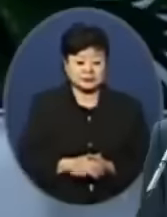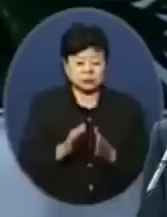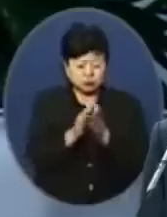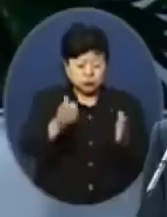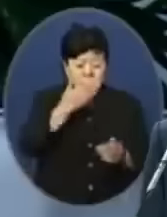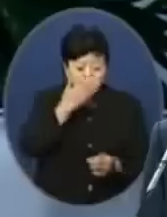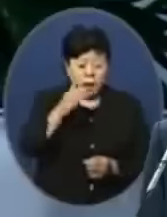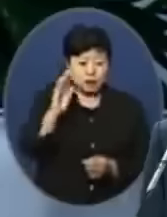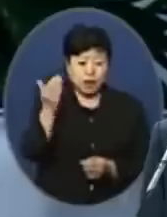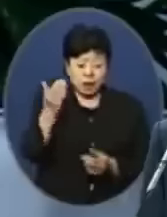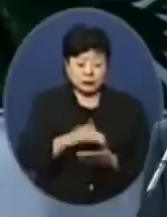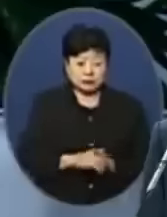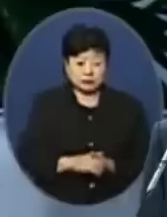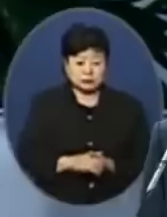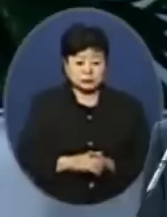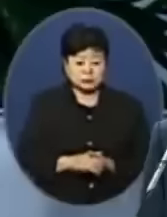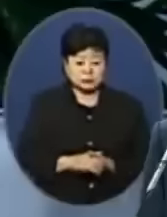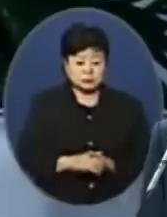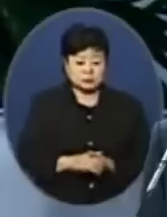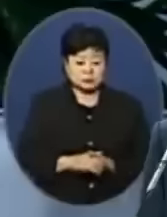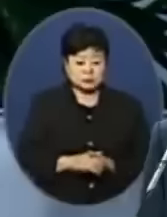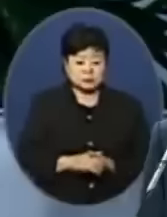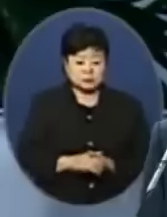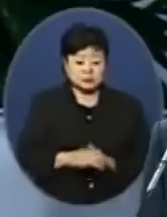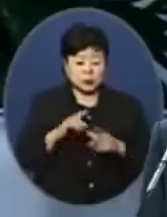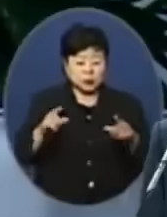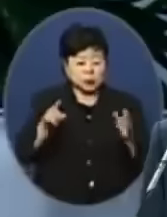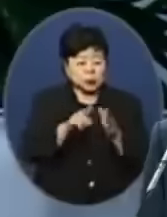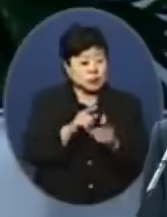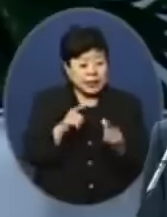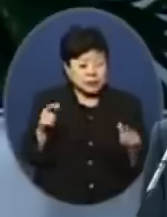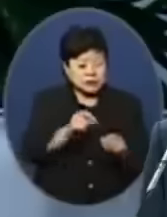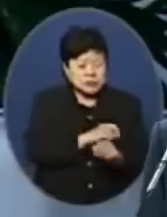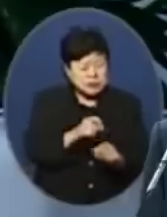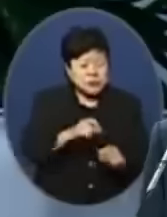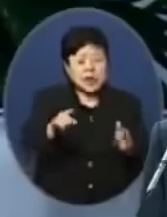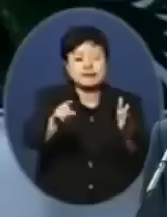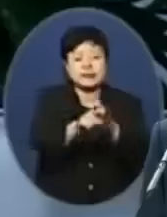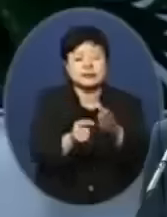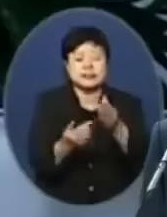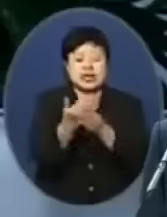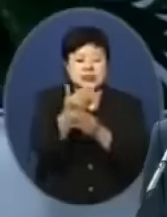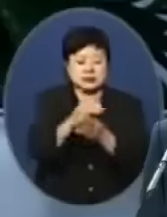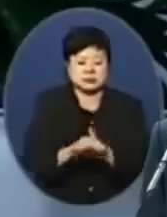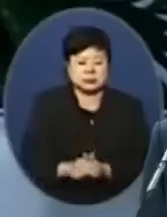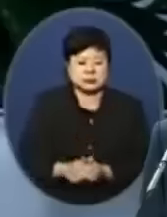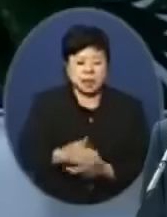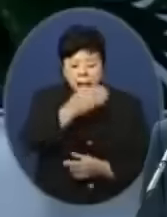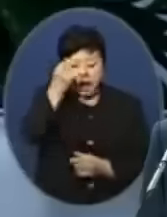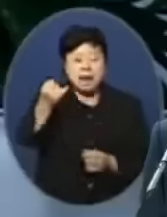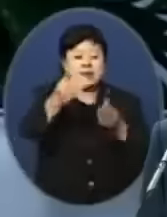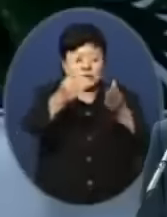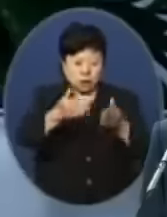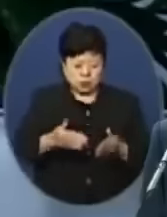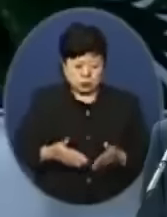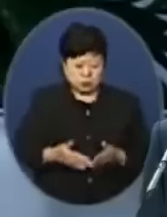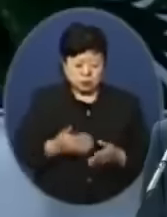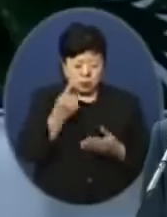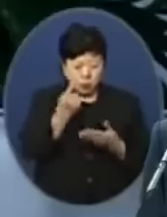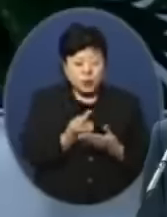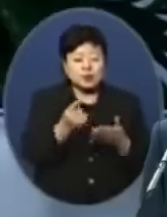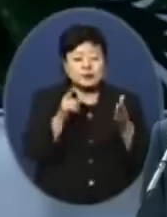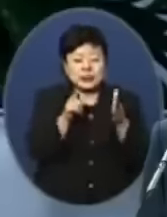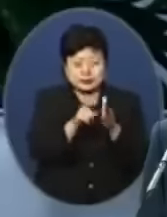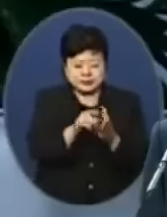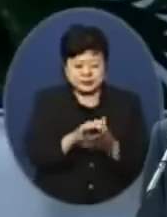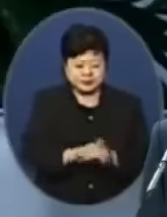재출발할 수 있다. 그건 일반적인 믿음이 아닌 것입니다. 특수한 믿음입니다. 할머니 통해서 온 믿음인